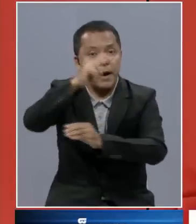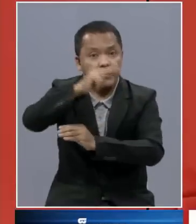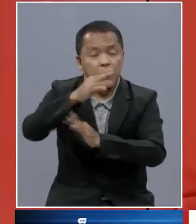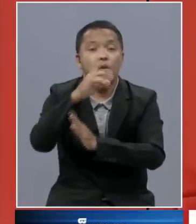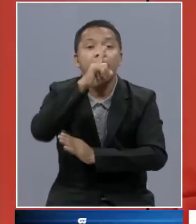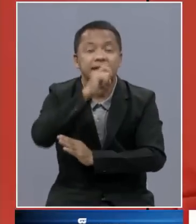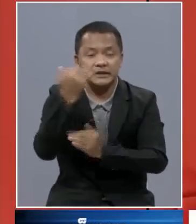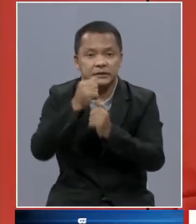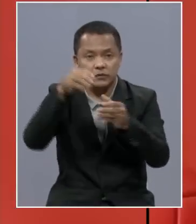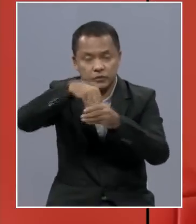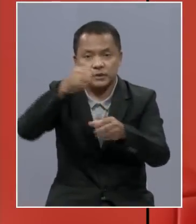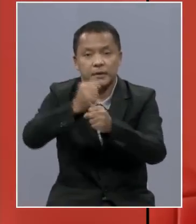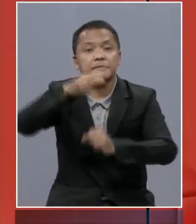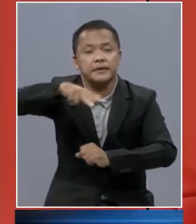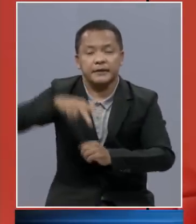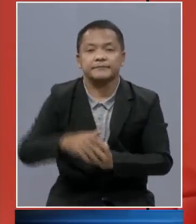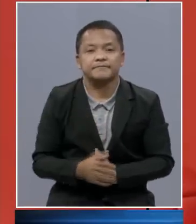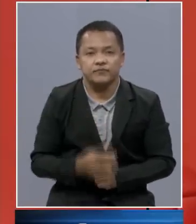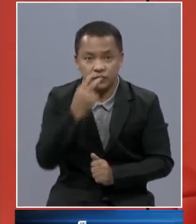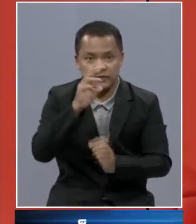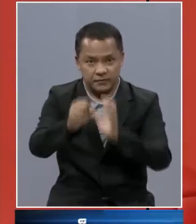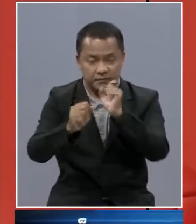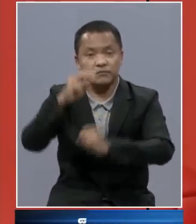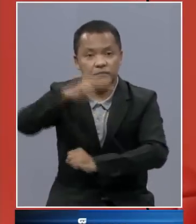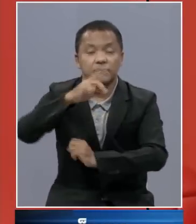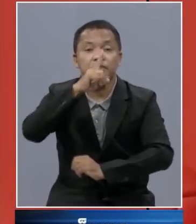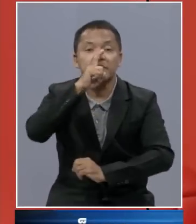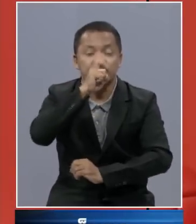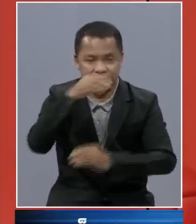งวันอาทิตย์นี้ที่ทำการพรรคเพื่อไทยค่ะ ก็เดี๋ยวจับตากันบ่าย2วันอาทิตย์ที่จะถึงนี้นะครับ